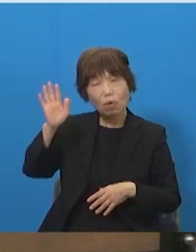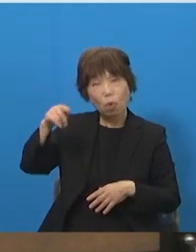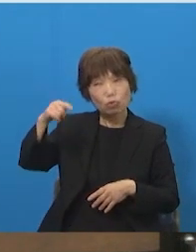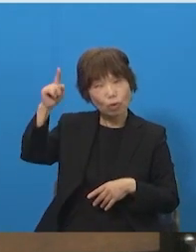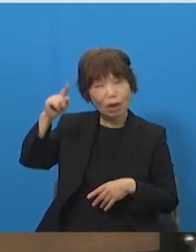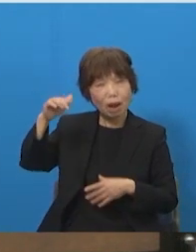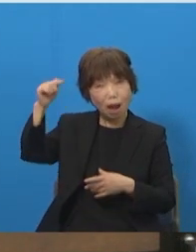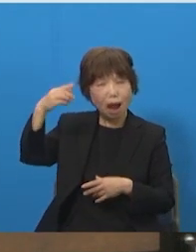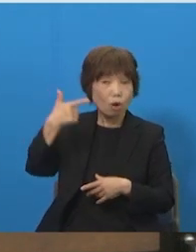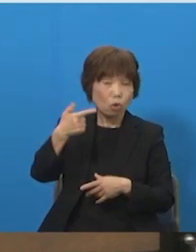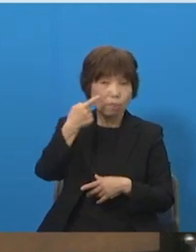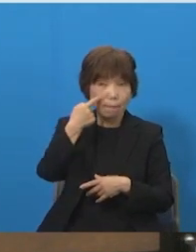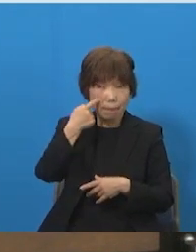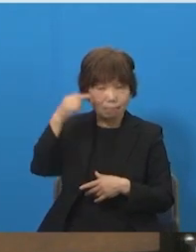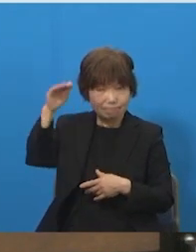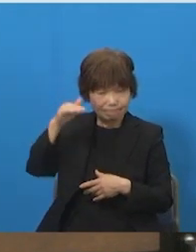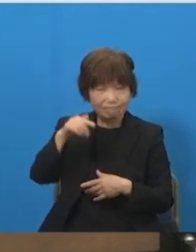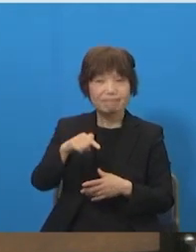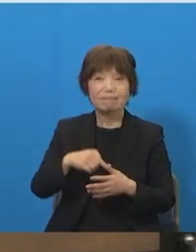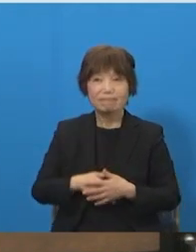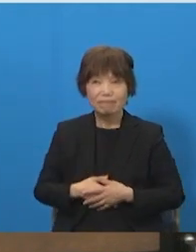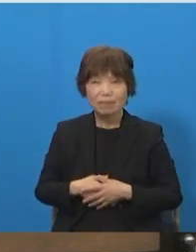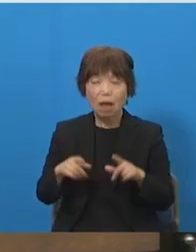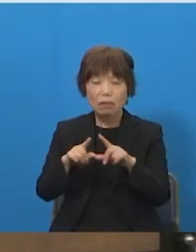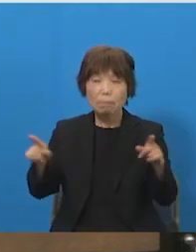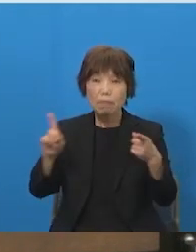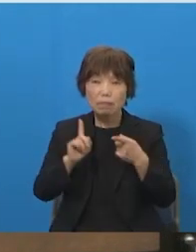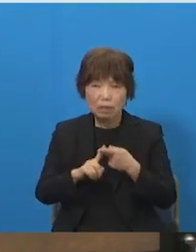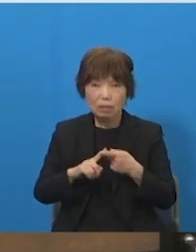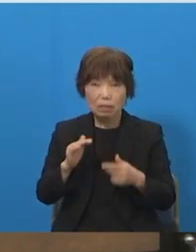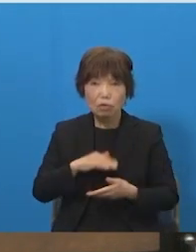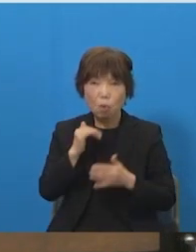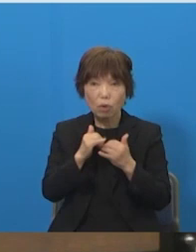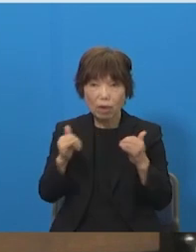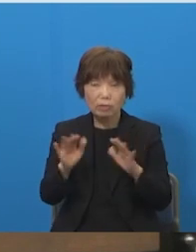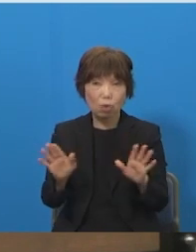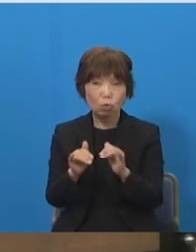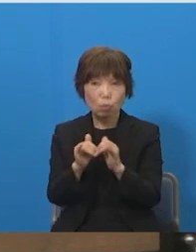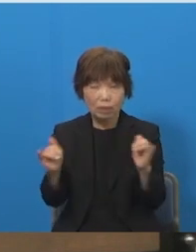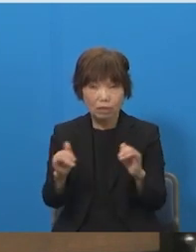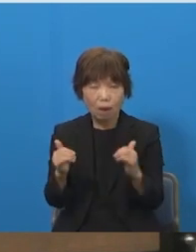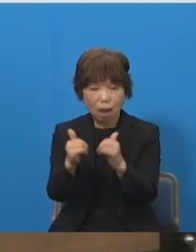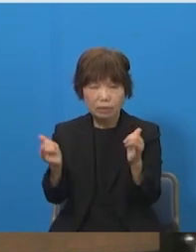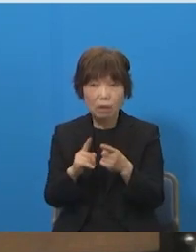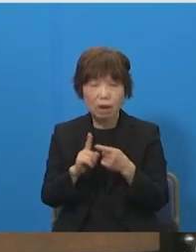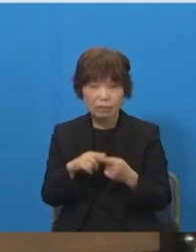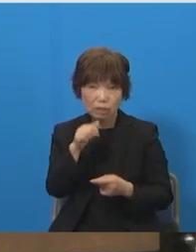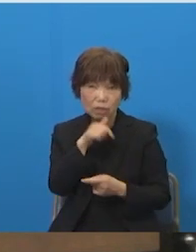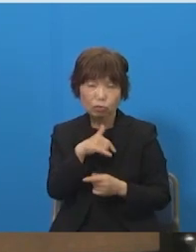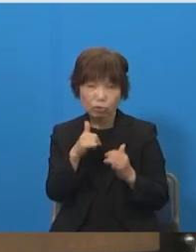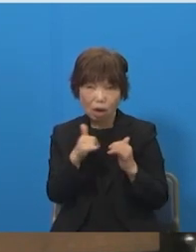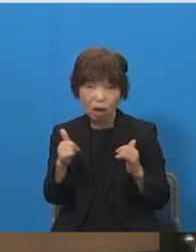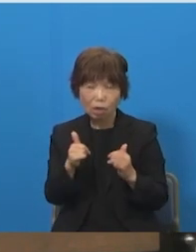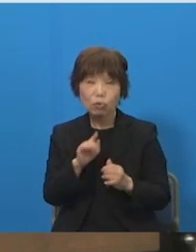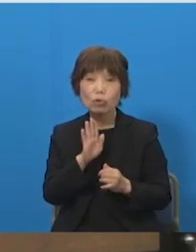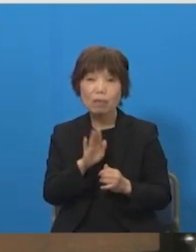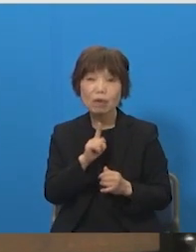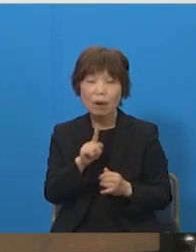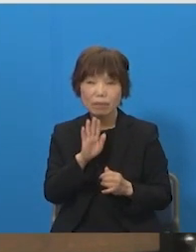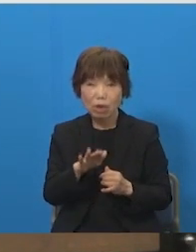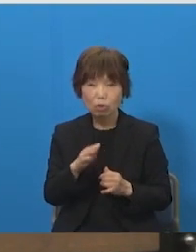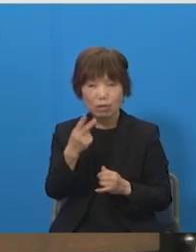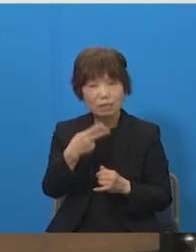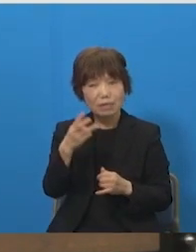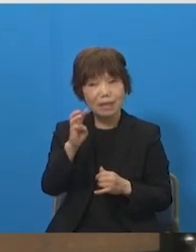番目となっています。一般的に高齢者や子どもたちは社会的弱者とされていますが、